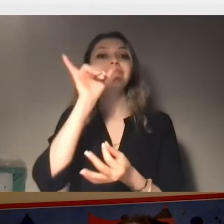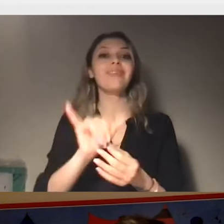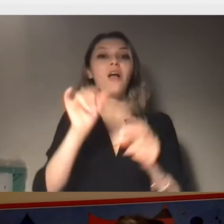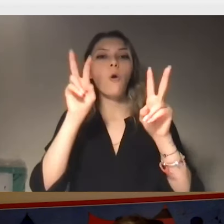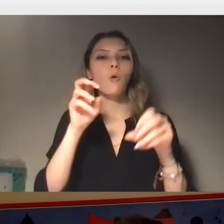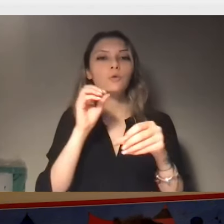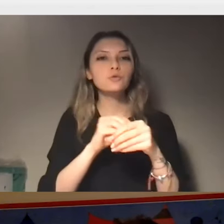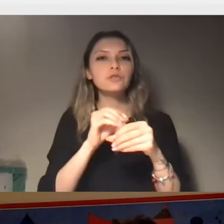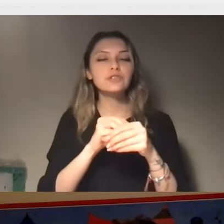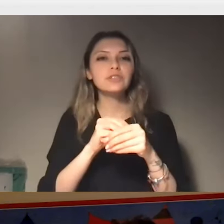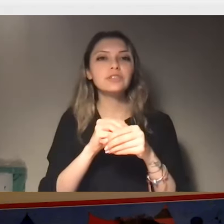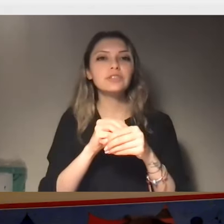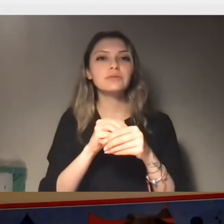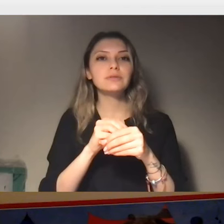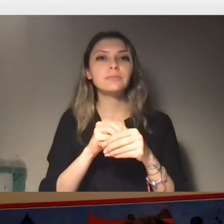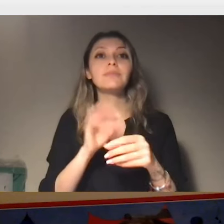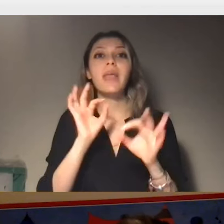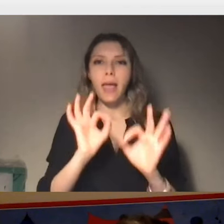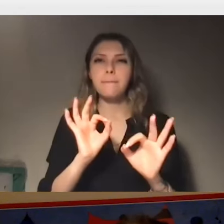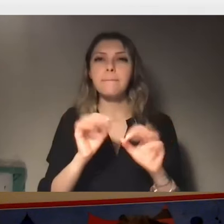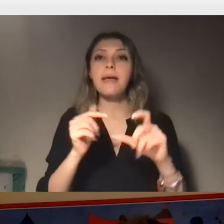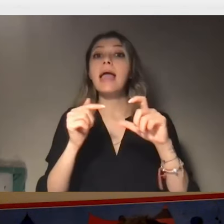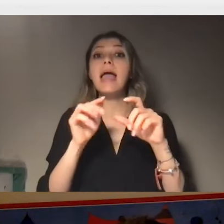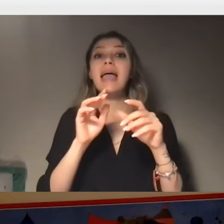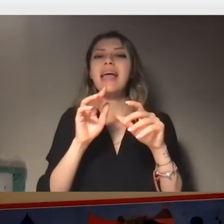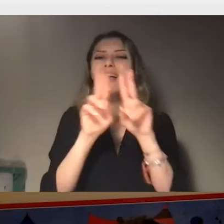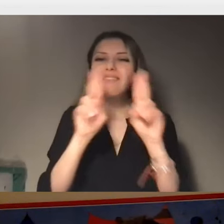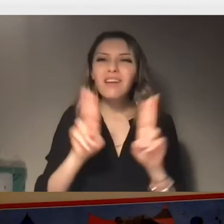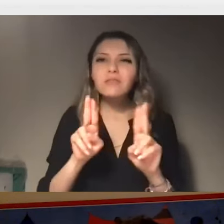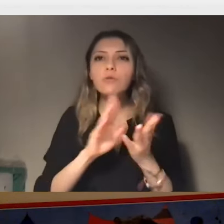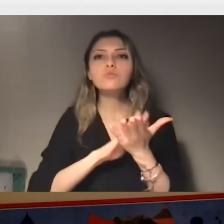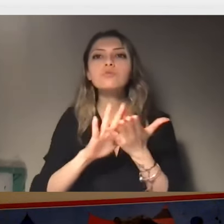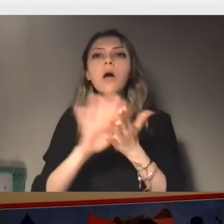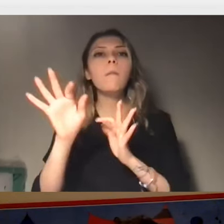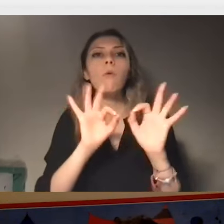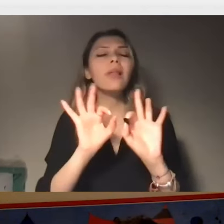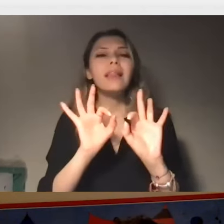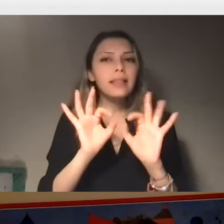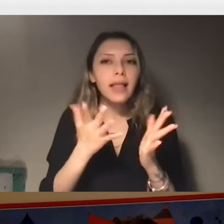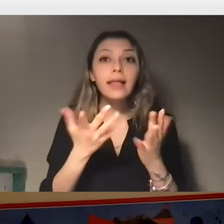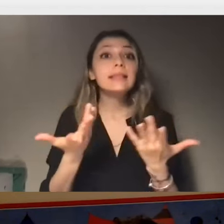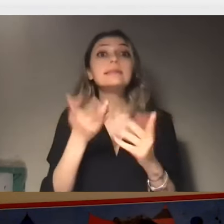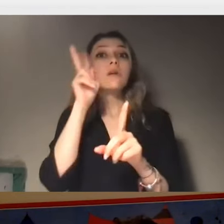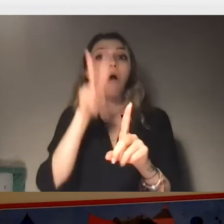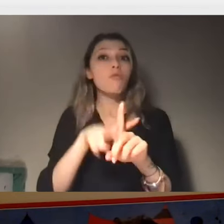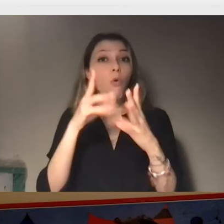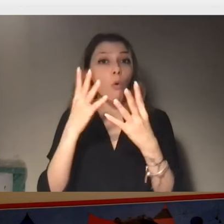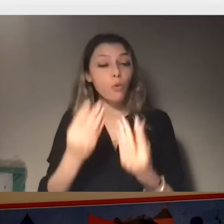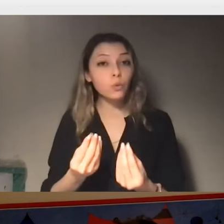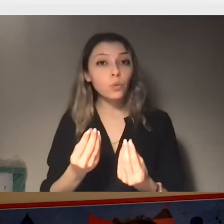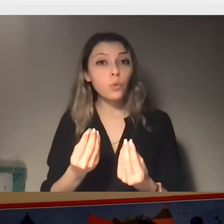hem EPİ'nin ne olduğunu, nasıl katılabileceğini hem işte